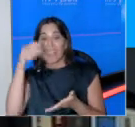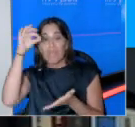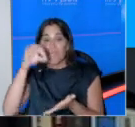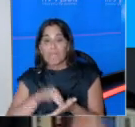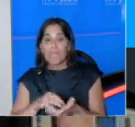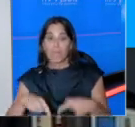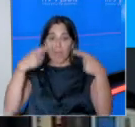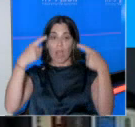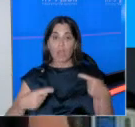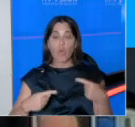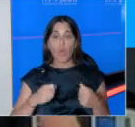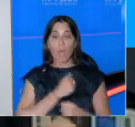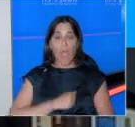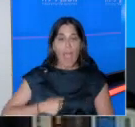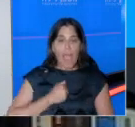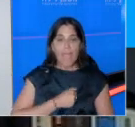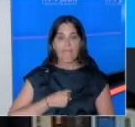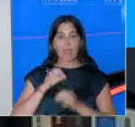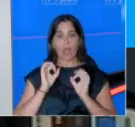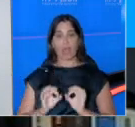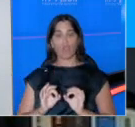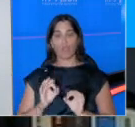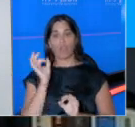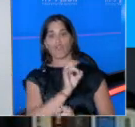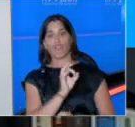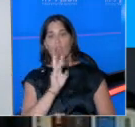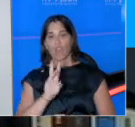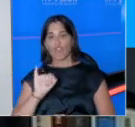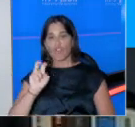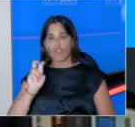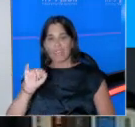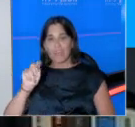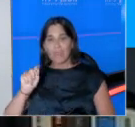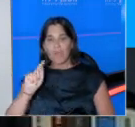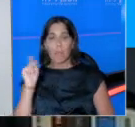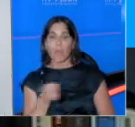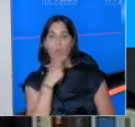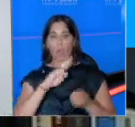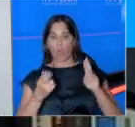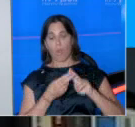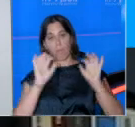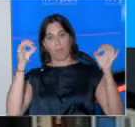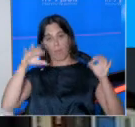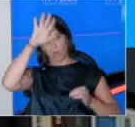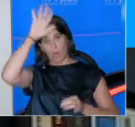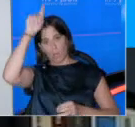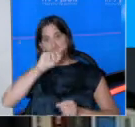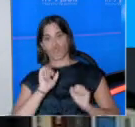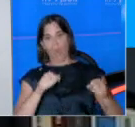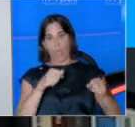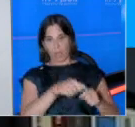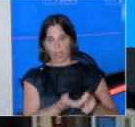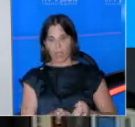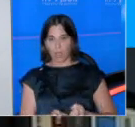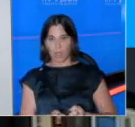האבל הרשמי של העדה השיעית בעולם כולו, במיוחד איראן, שבה השיעה שולטת כמובן.